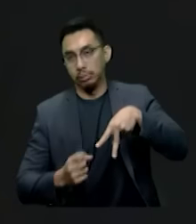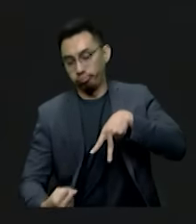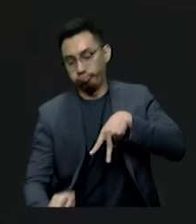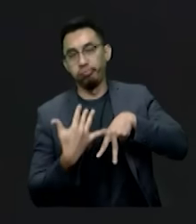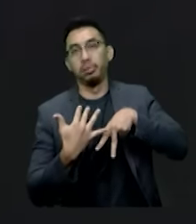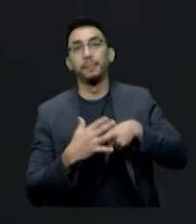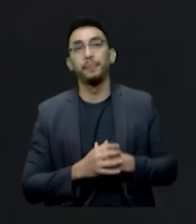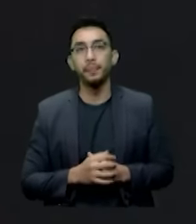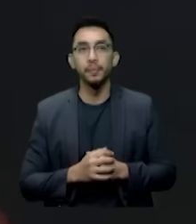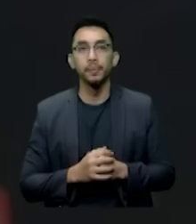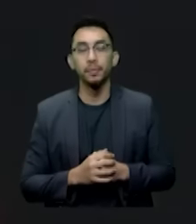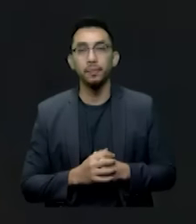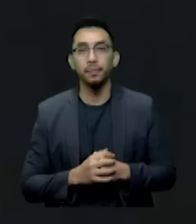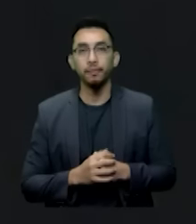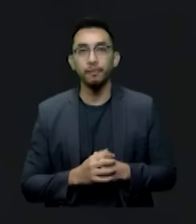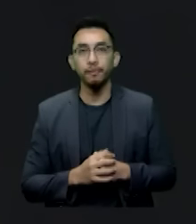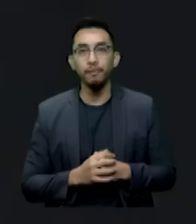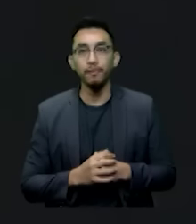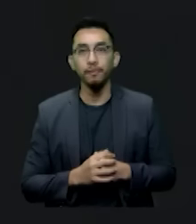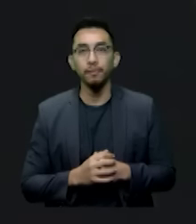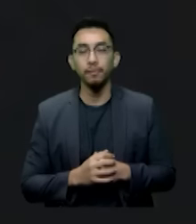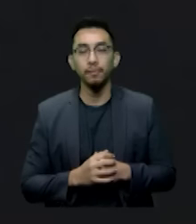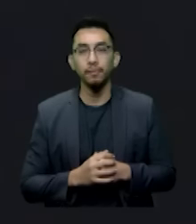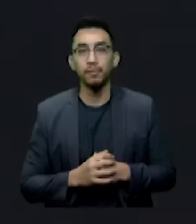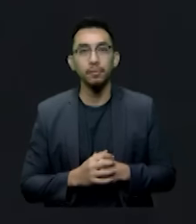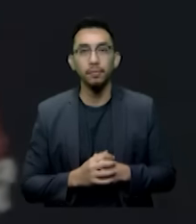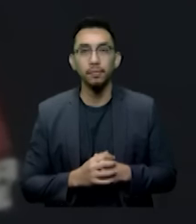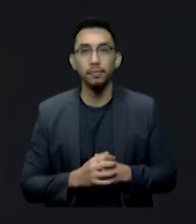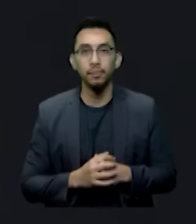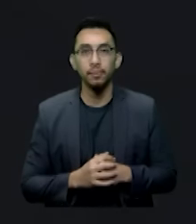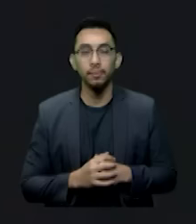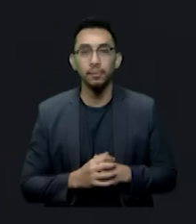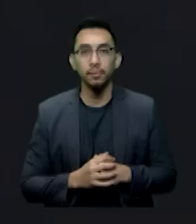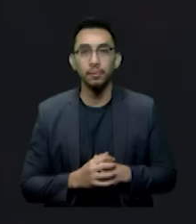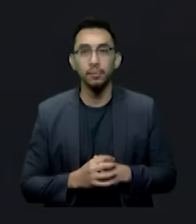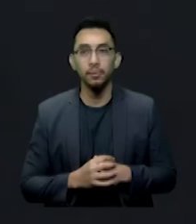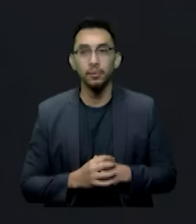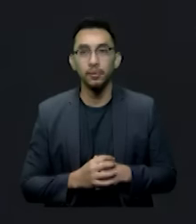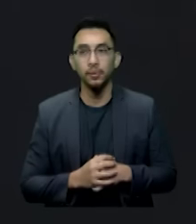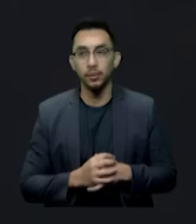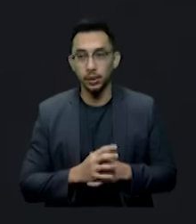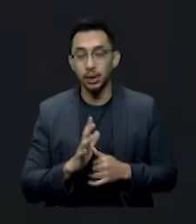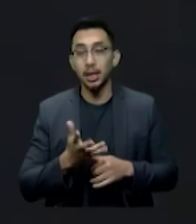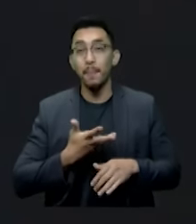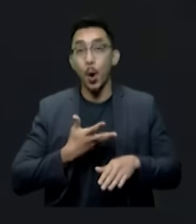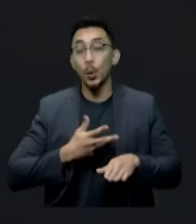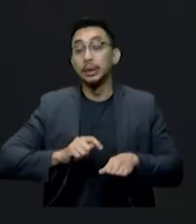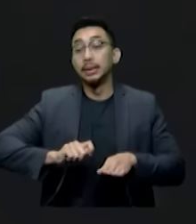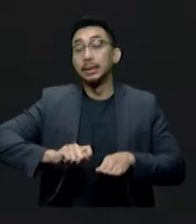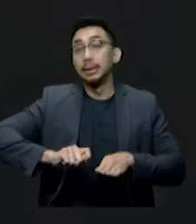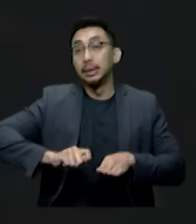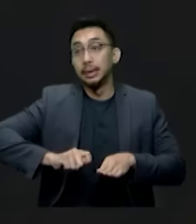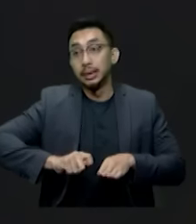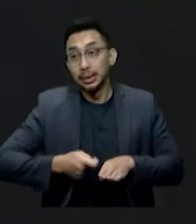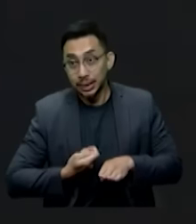liur, pas lihat tina mesin, luka, kemana luka tina mesin, luka tina langsung keluar api atau gimana? Ya,